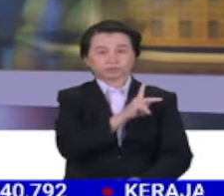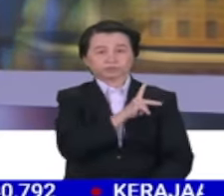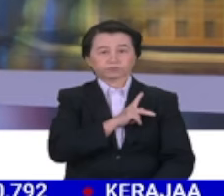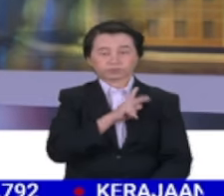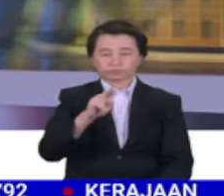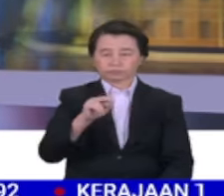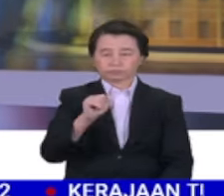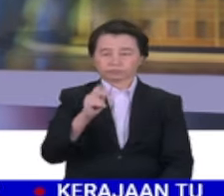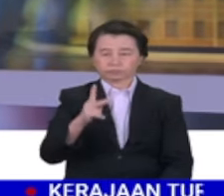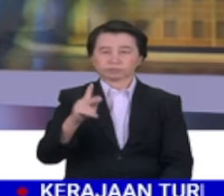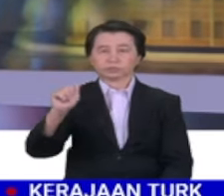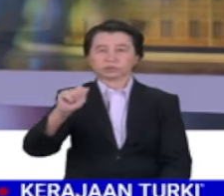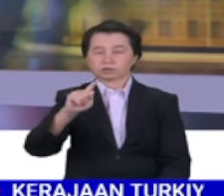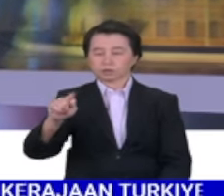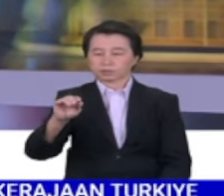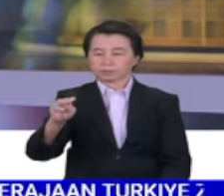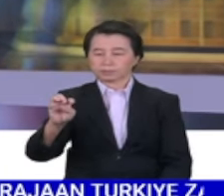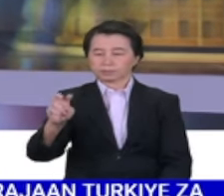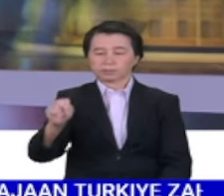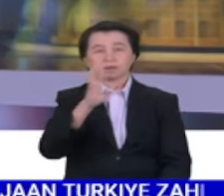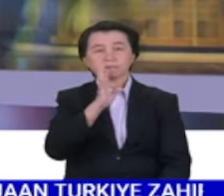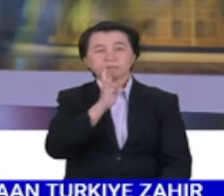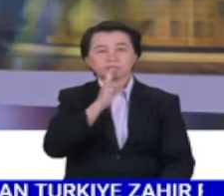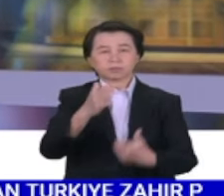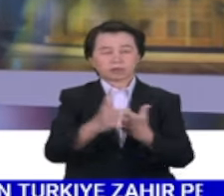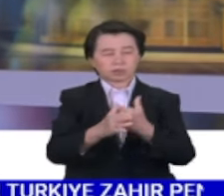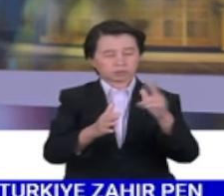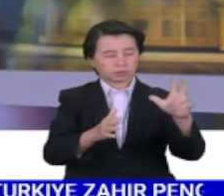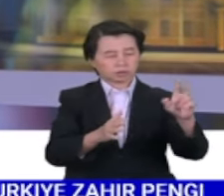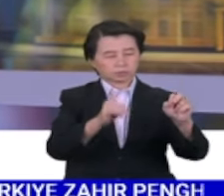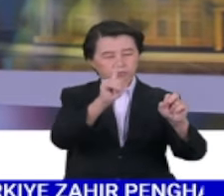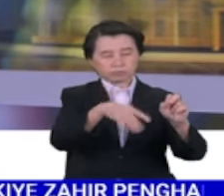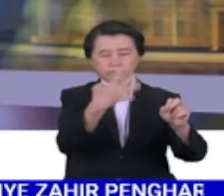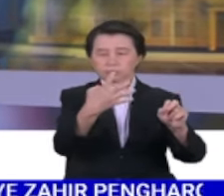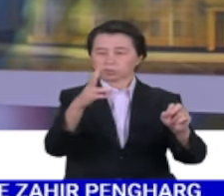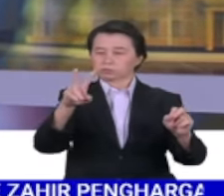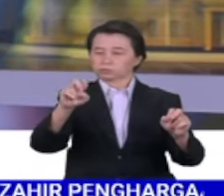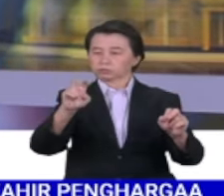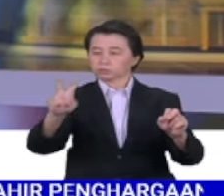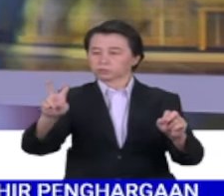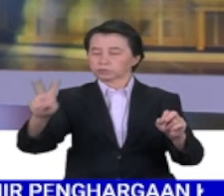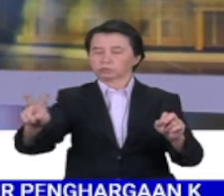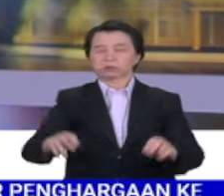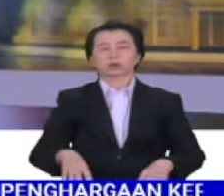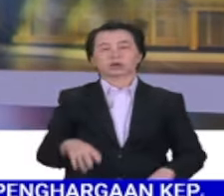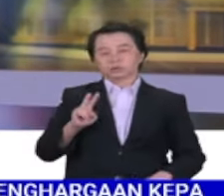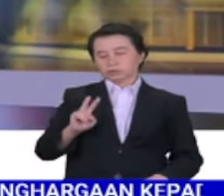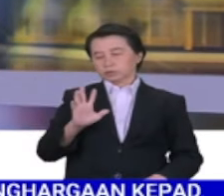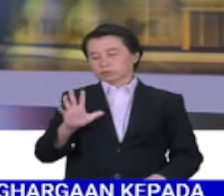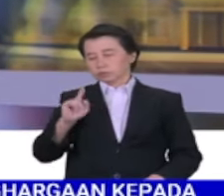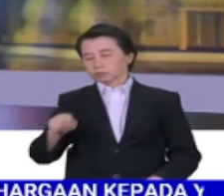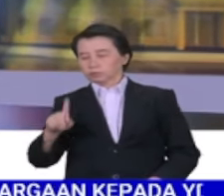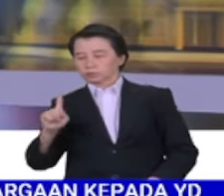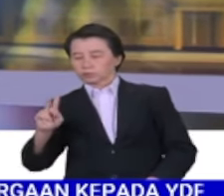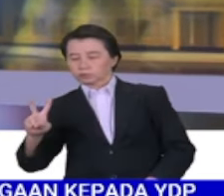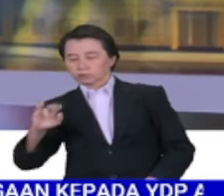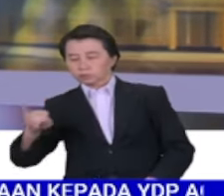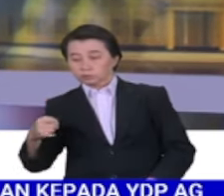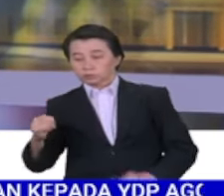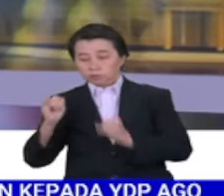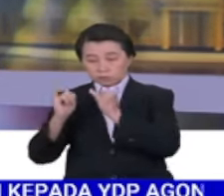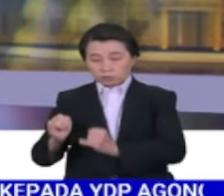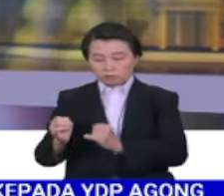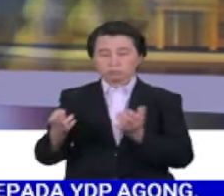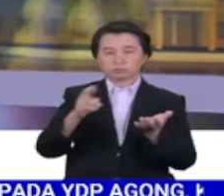Datuk srindiani Abdul Majid berkata sehingga 30 April 2022 sejumlah 25 per bulan 1 2 juta